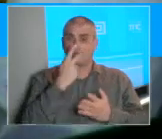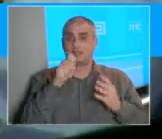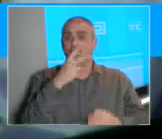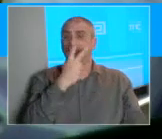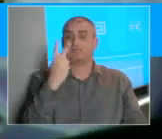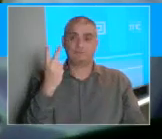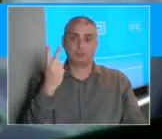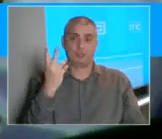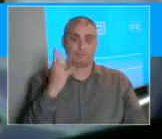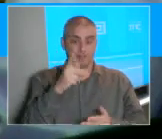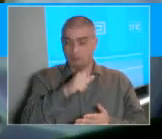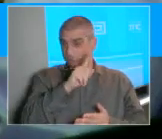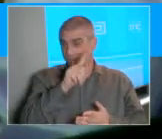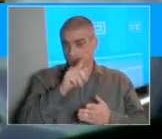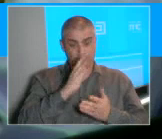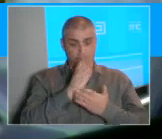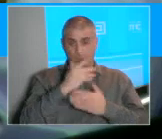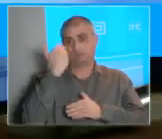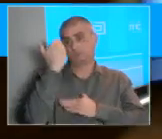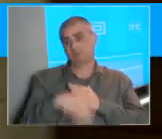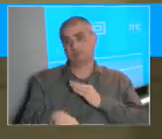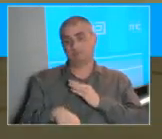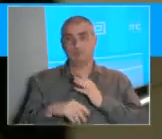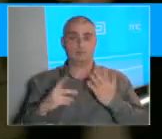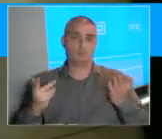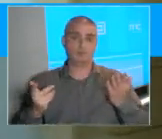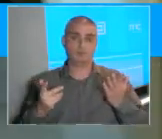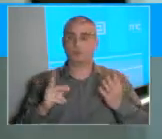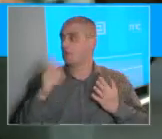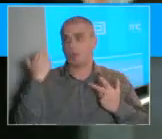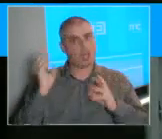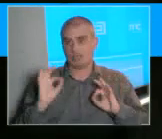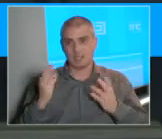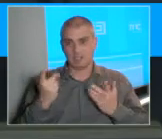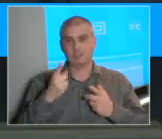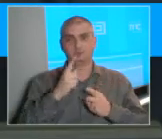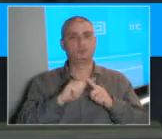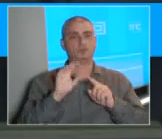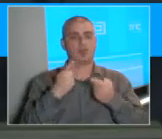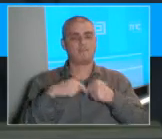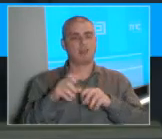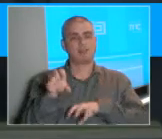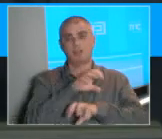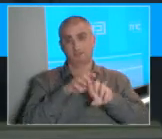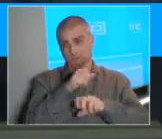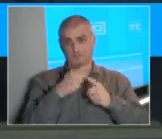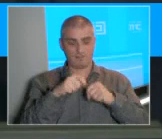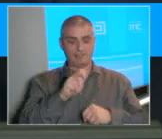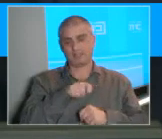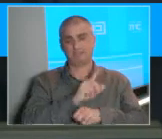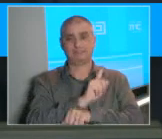הכנסת ה-22 בהתפזרותה, בעצם סיימה גם את שלל, לא שלא היה, היה גם קודם. הייתה סוג של ועדה מסדרת, שהיא ועדת